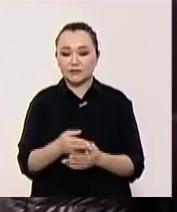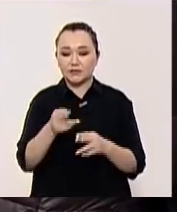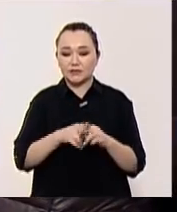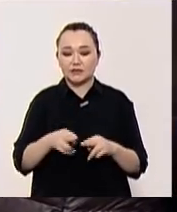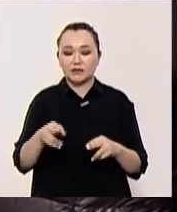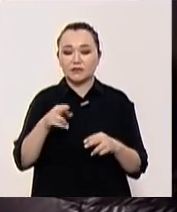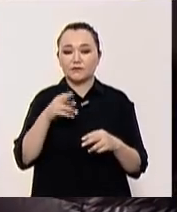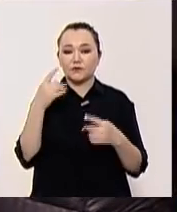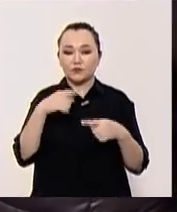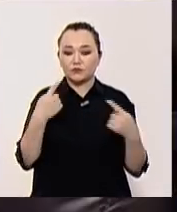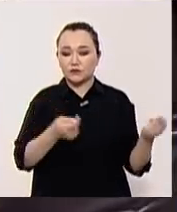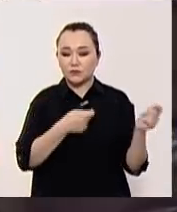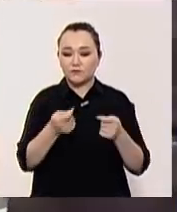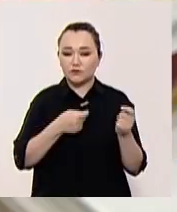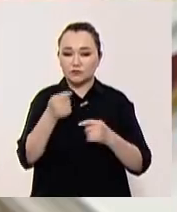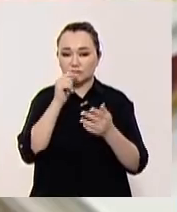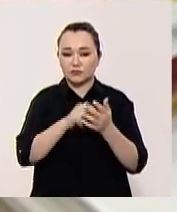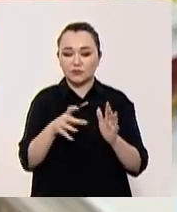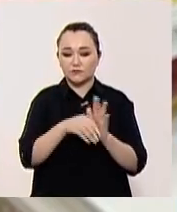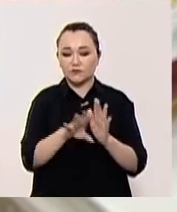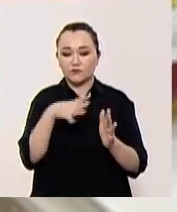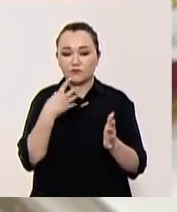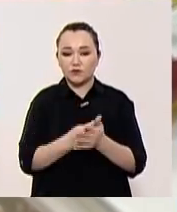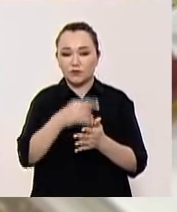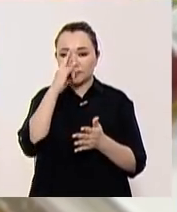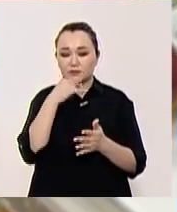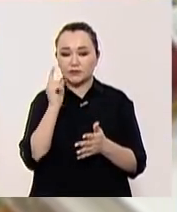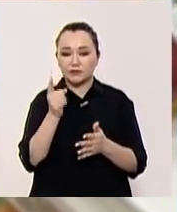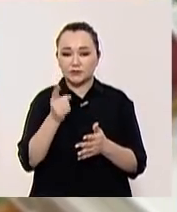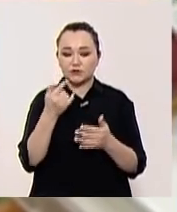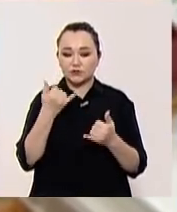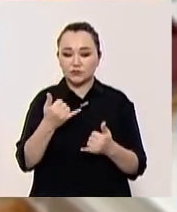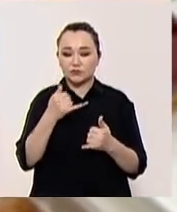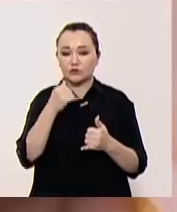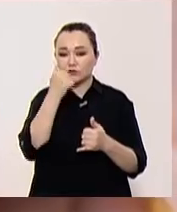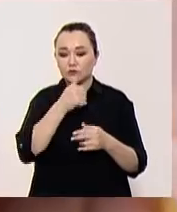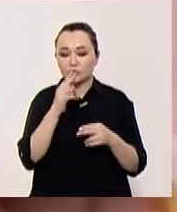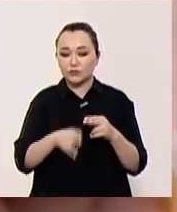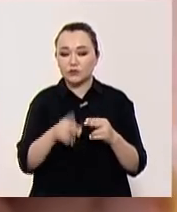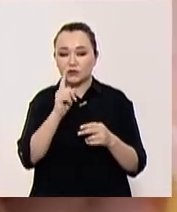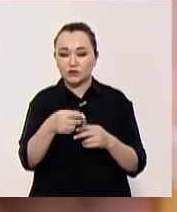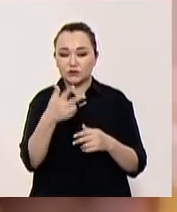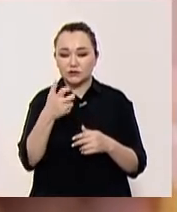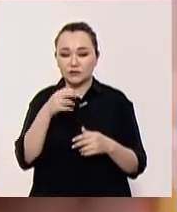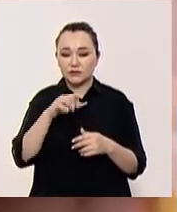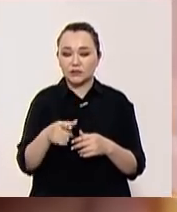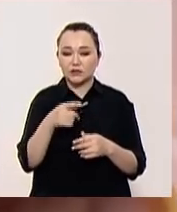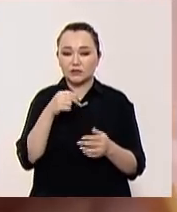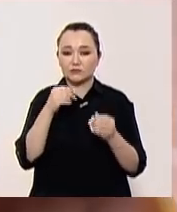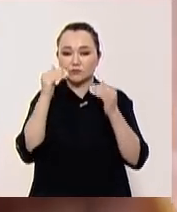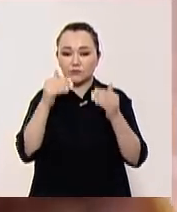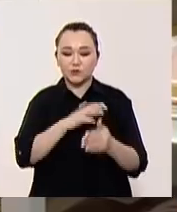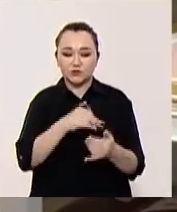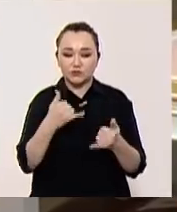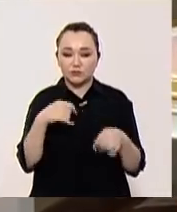өзге елдерден келетін тауық етін қоспағанда отандық құс етінің бір келісі былтырғы жылдың соңында 1300 теңгеге дейін қымбаттаған еді.